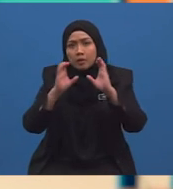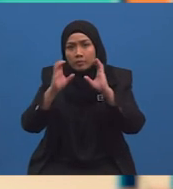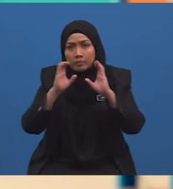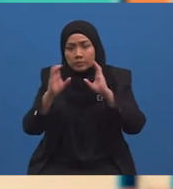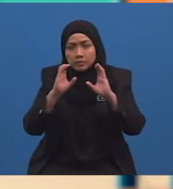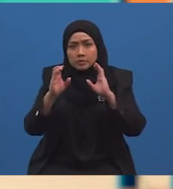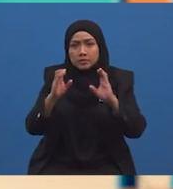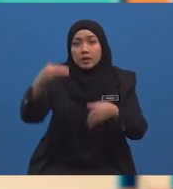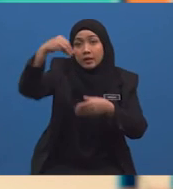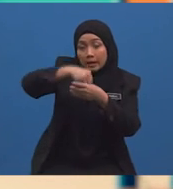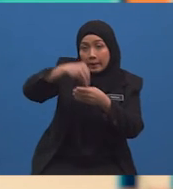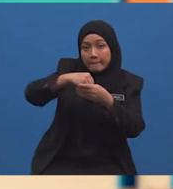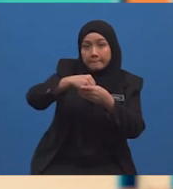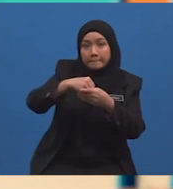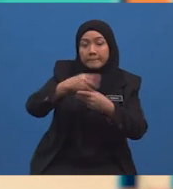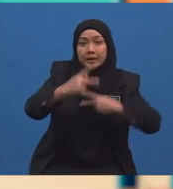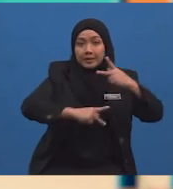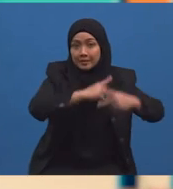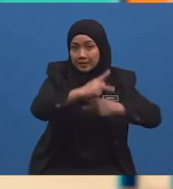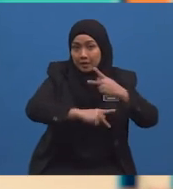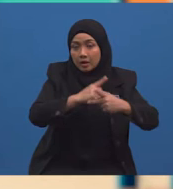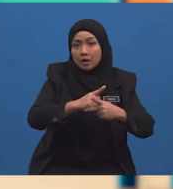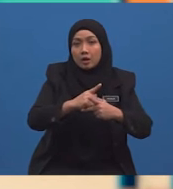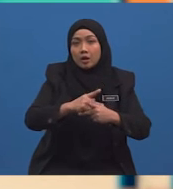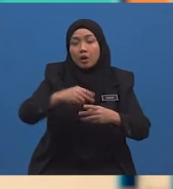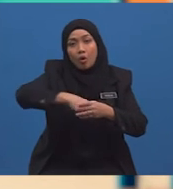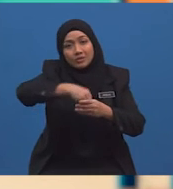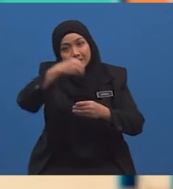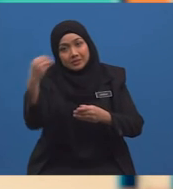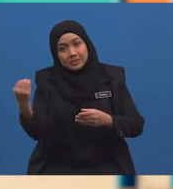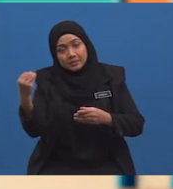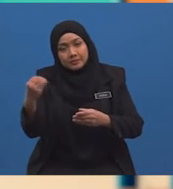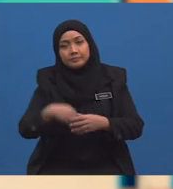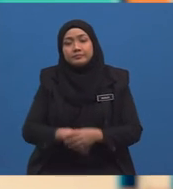dalam kitar oksigen dan kitar karbon dalam ekosistem.